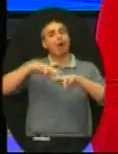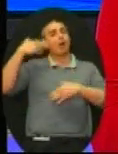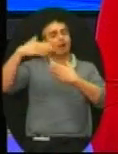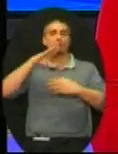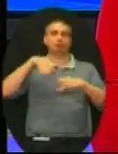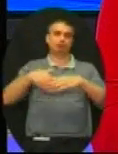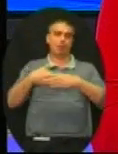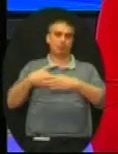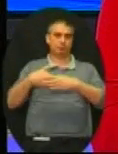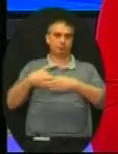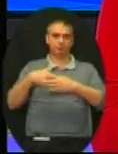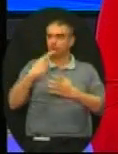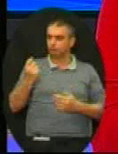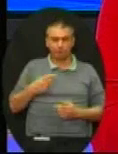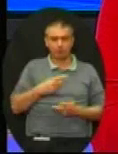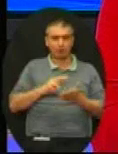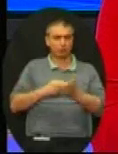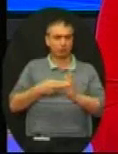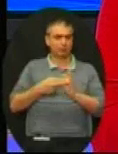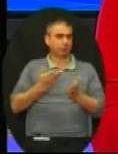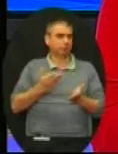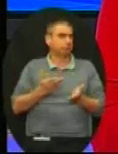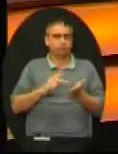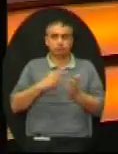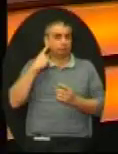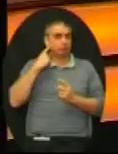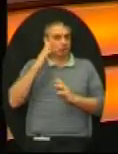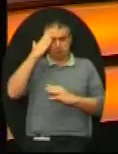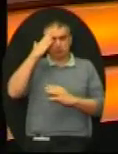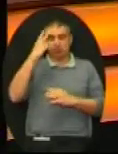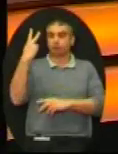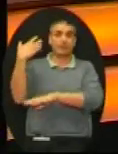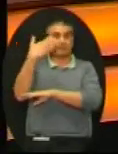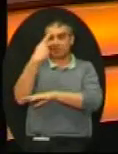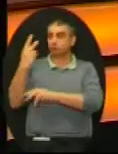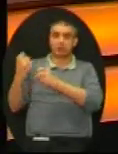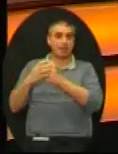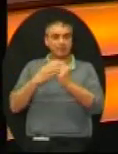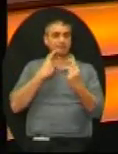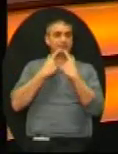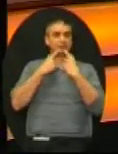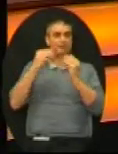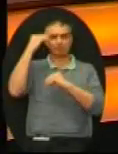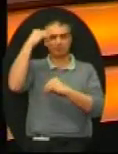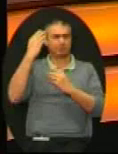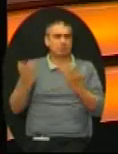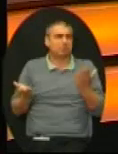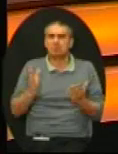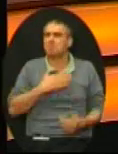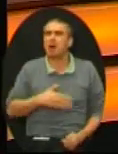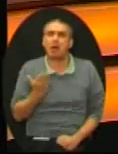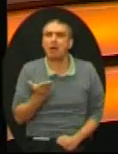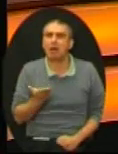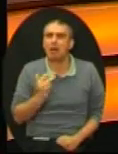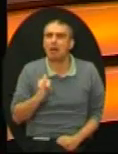שלום, והשבוע אתם מעבירים תוכנית מדינית שנשמעת מאוד מוכרת, שתי מדינות לשני עמים, מסע ומתן עם הפלסטינים. אז מה אתם רוצים? כן, אני